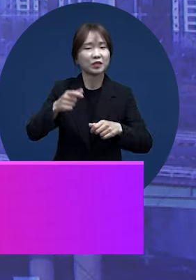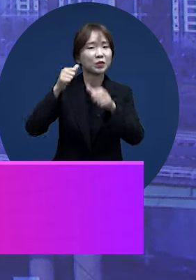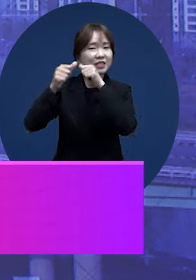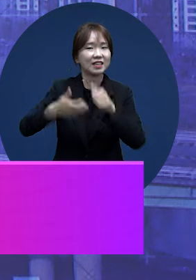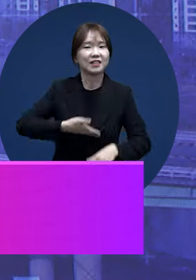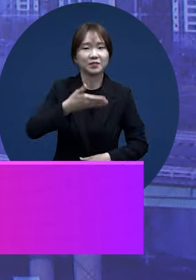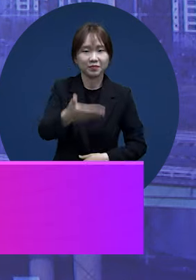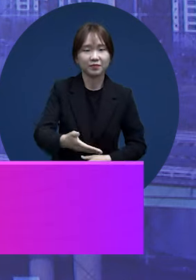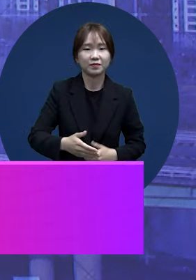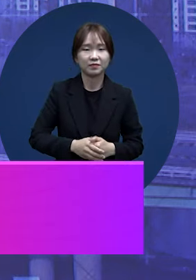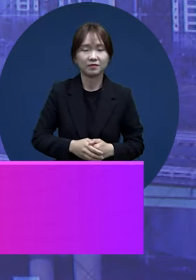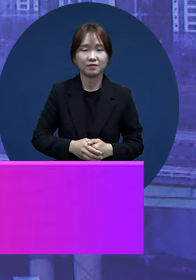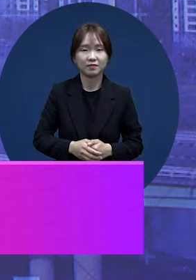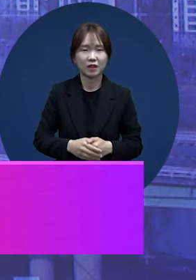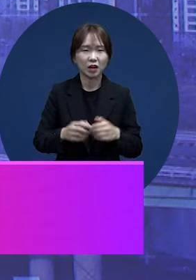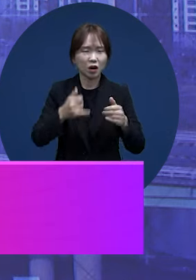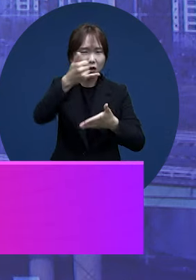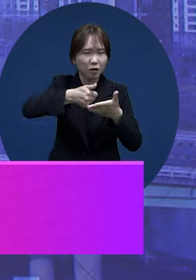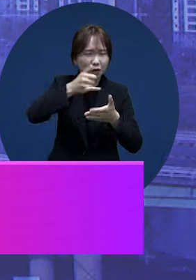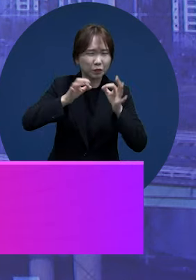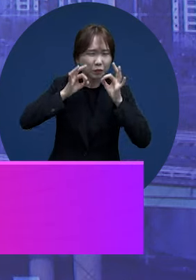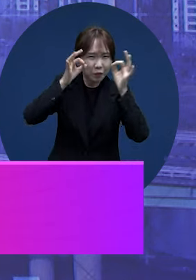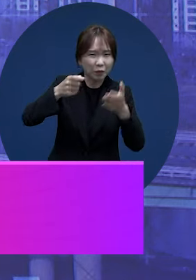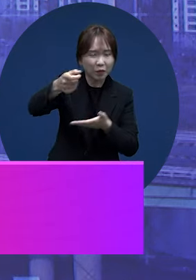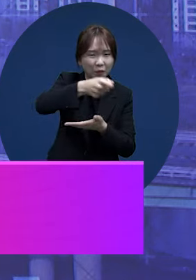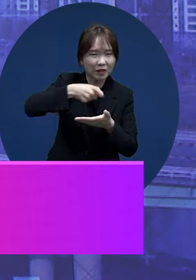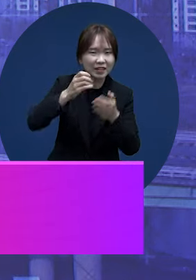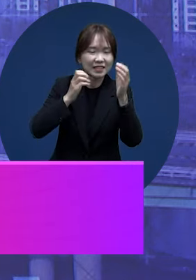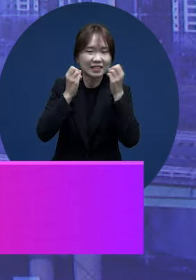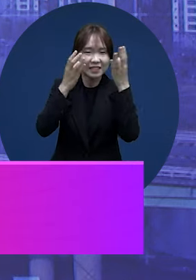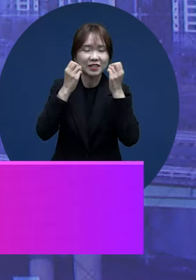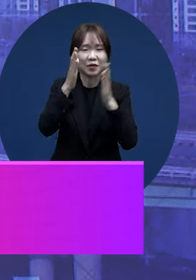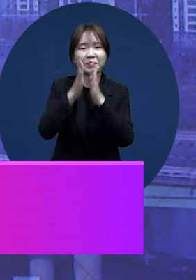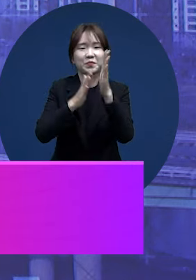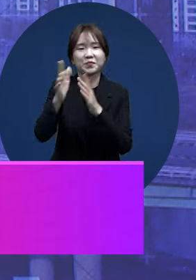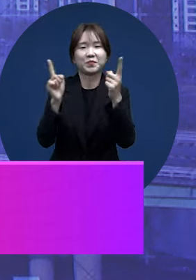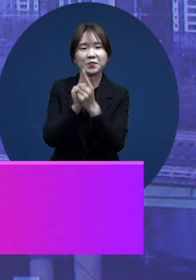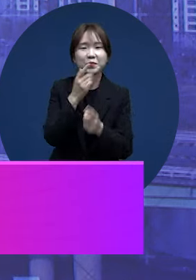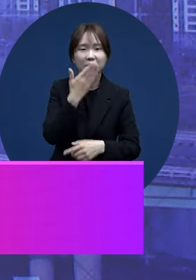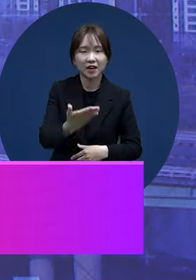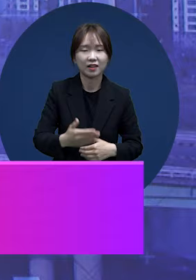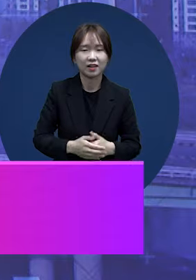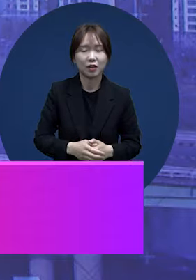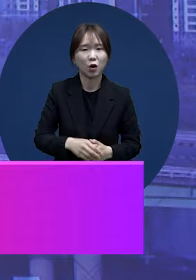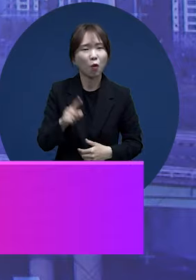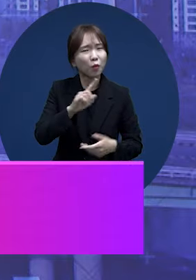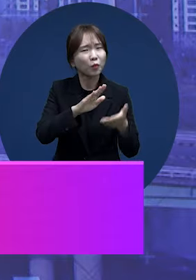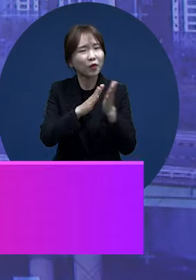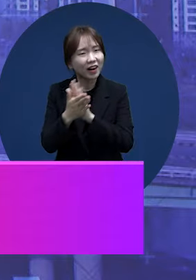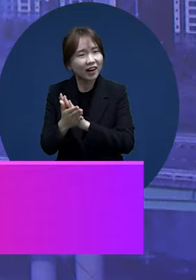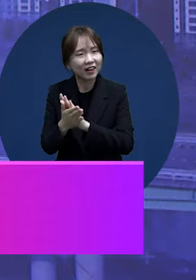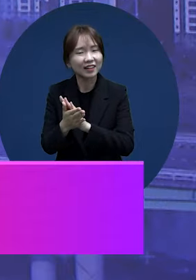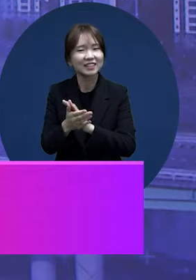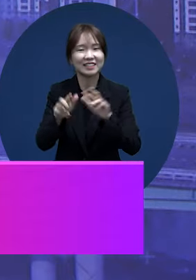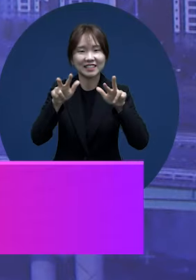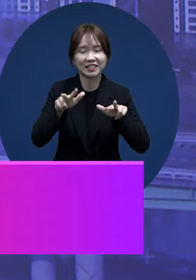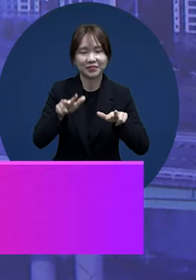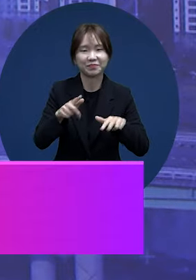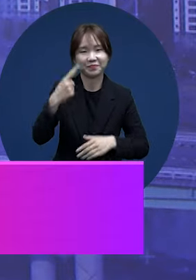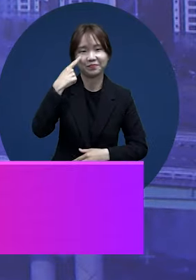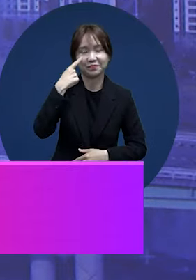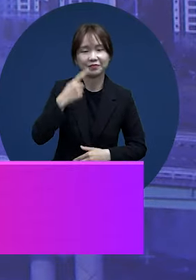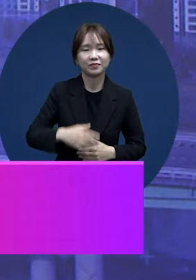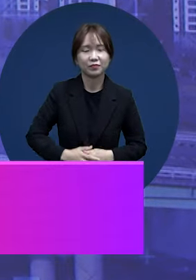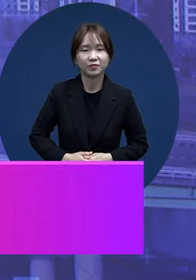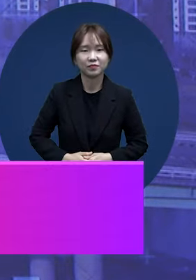소식을 전해드립니다. 지역 농민들의 정성이 담긴 신선한 농산물을 만날 수 있는 이곳. 어떤 변화를 가져올지